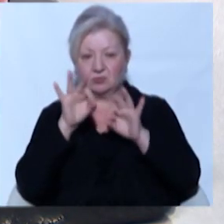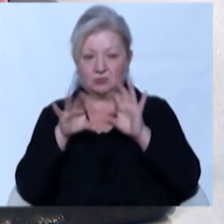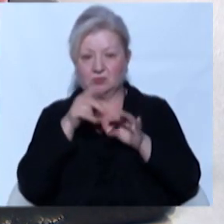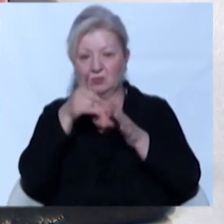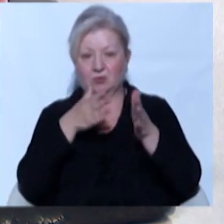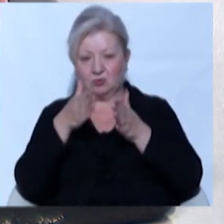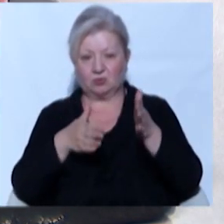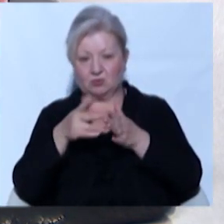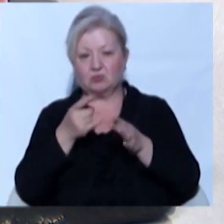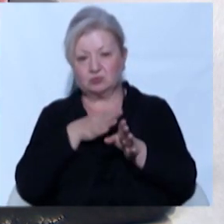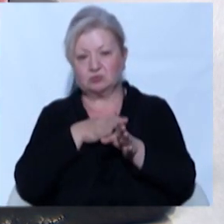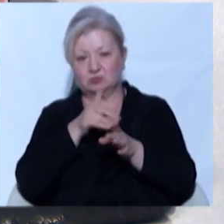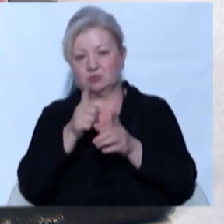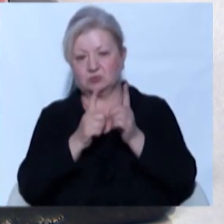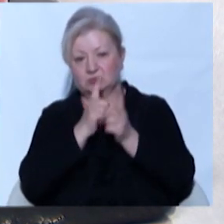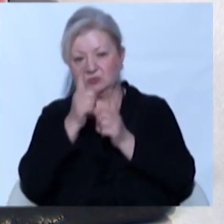და